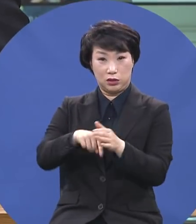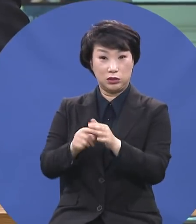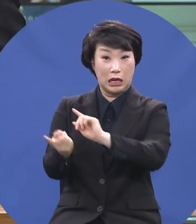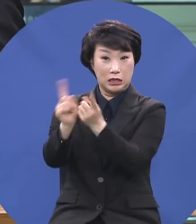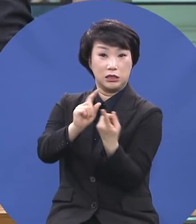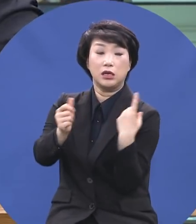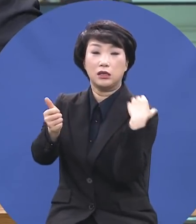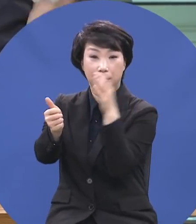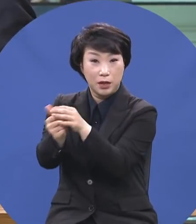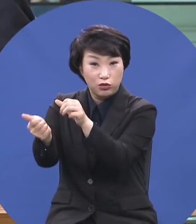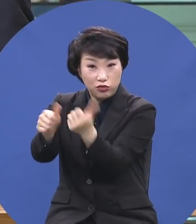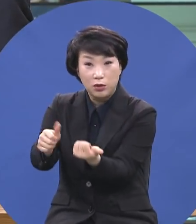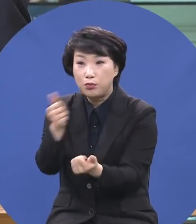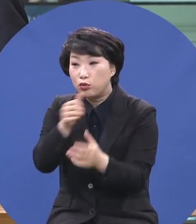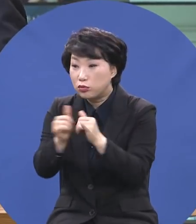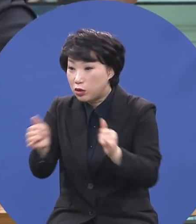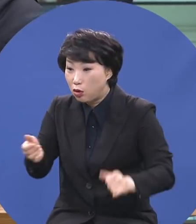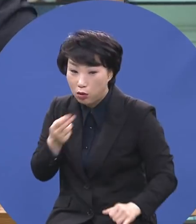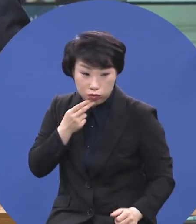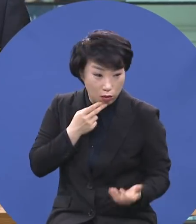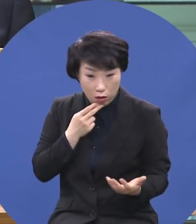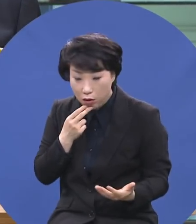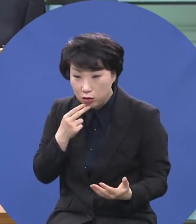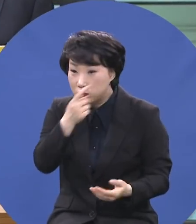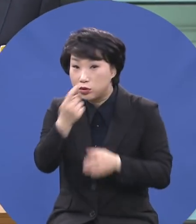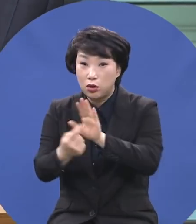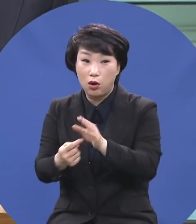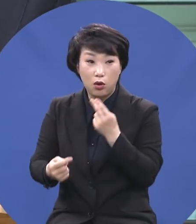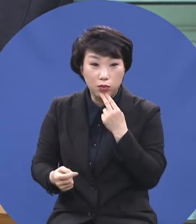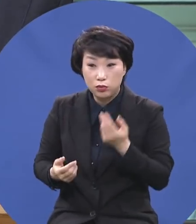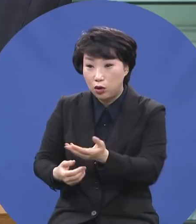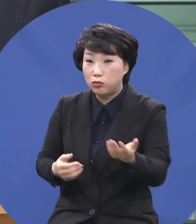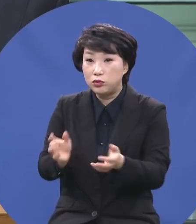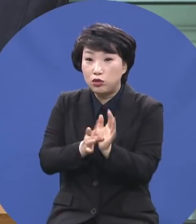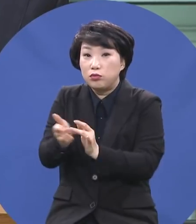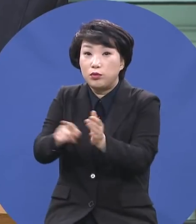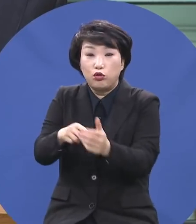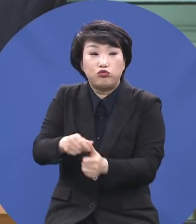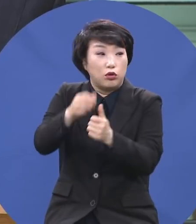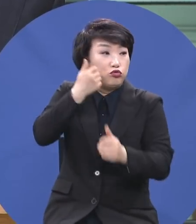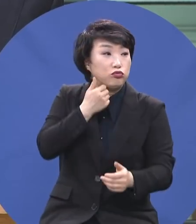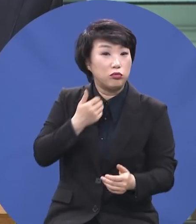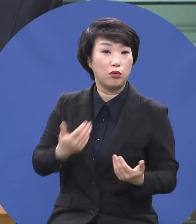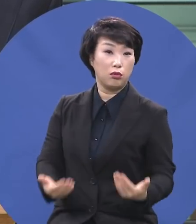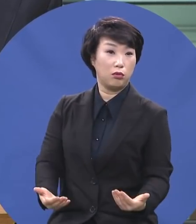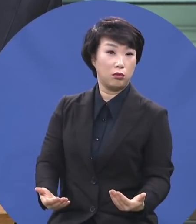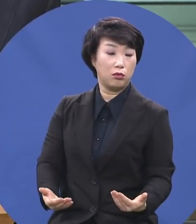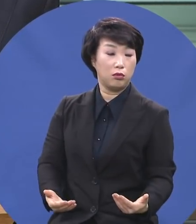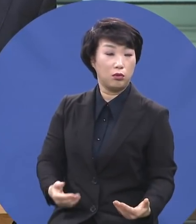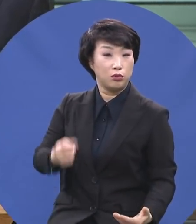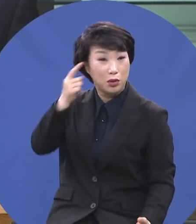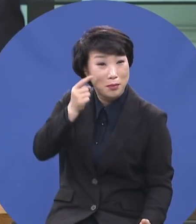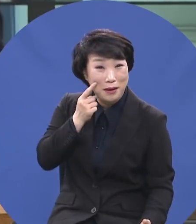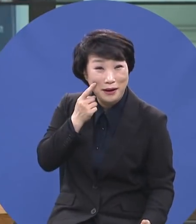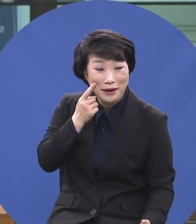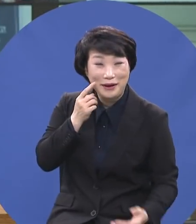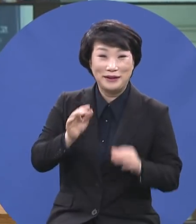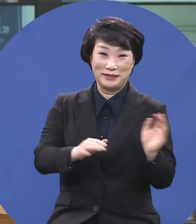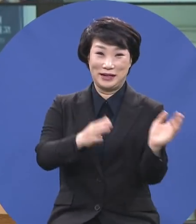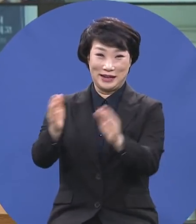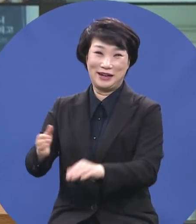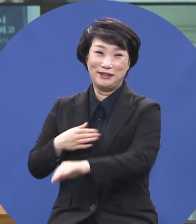대신 죽었다는 변호자가 없으니 증거자가 없으니 누가 예수 믿고 구원받겠는가 생각해봐. 우리